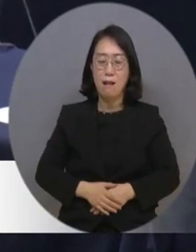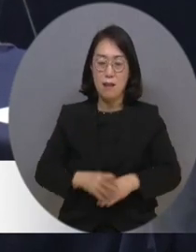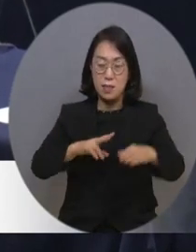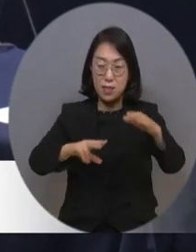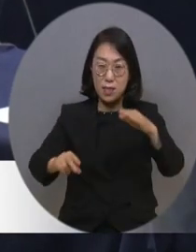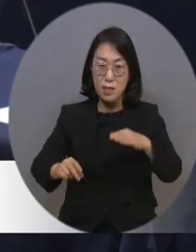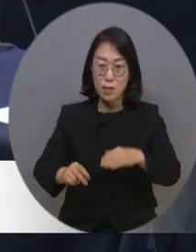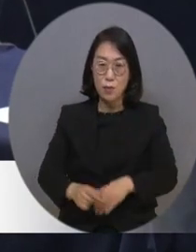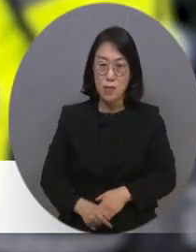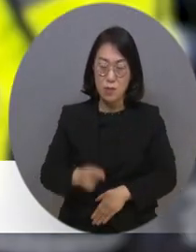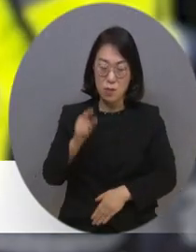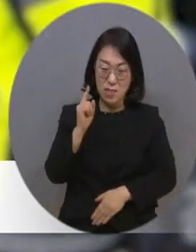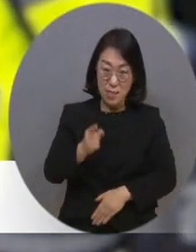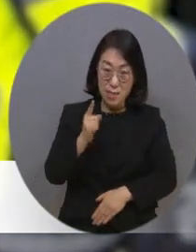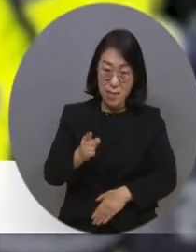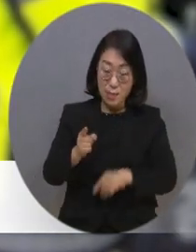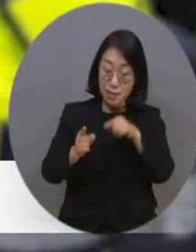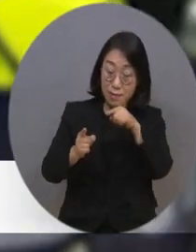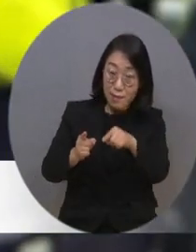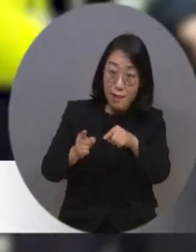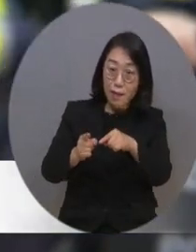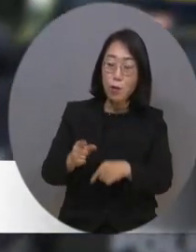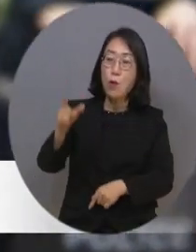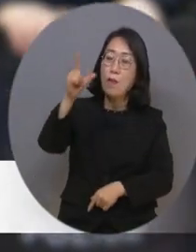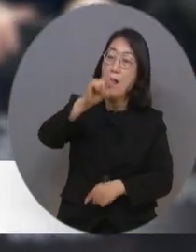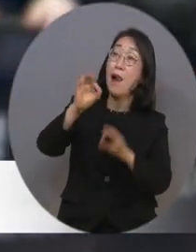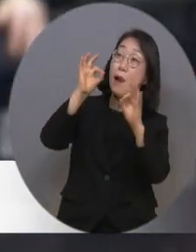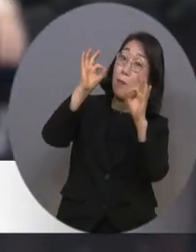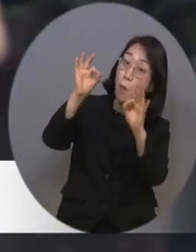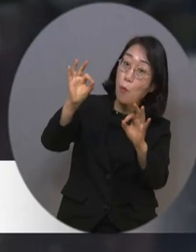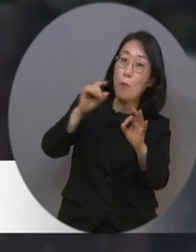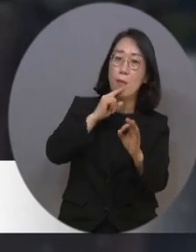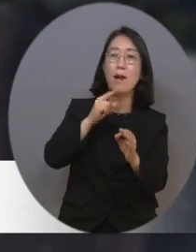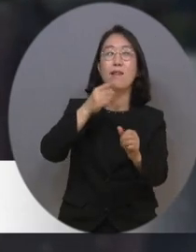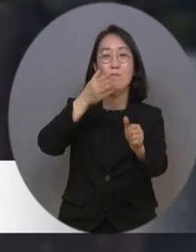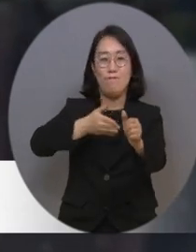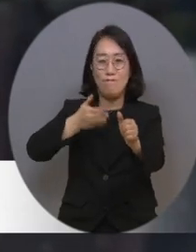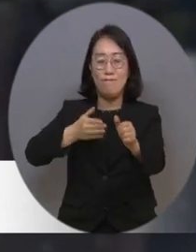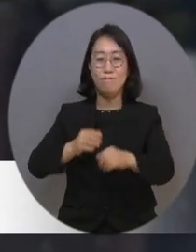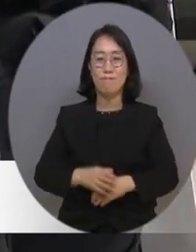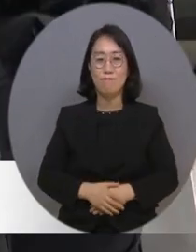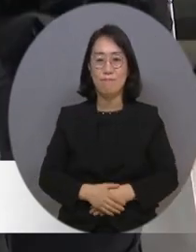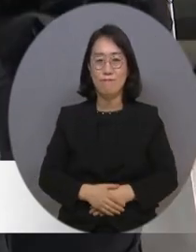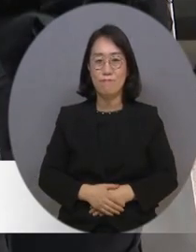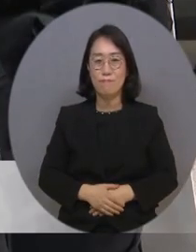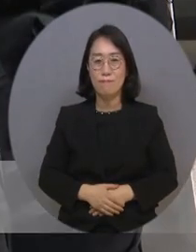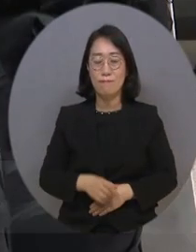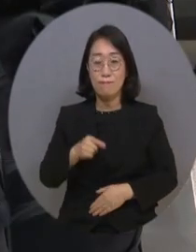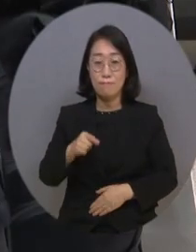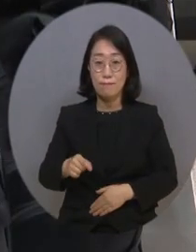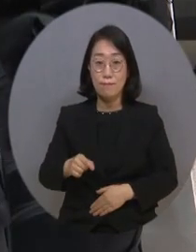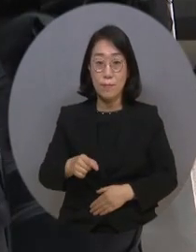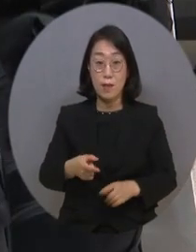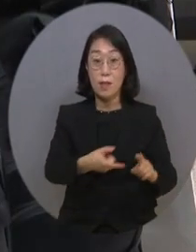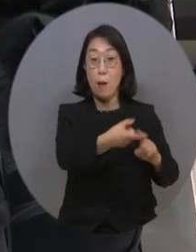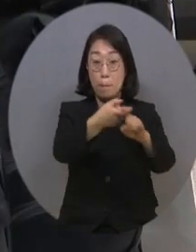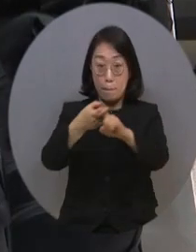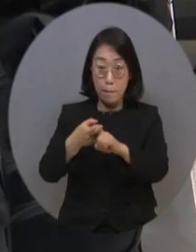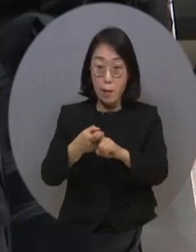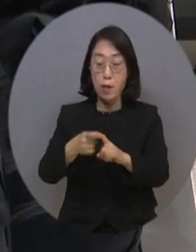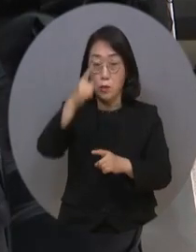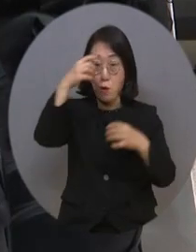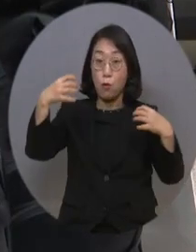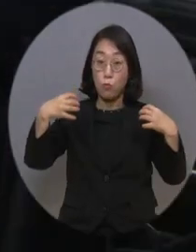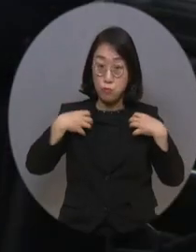대한 손가락질이 아닌 문제 해결을 위해 달을 보며 소통해달라는 호소입니다. 한편 전장현은 기재부